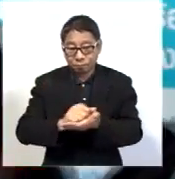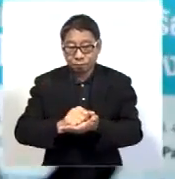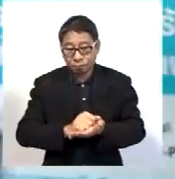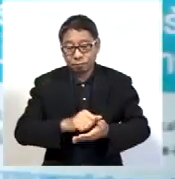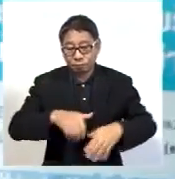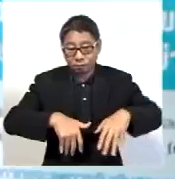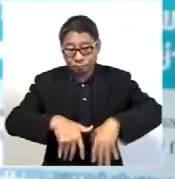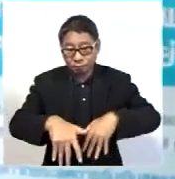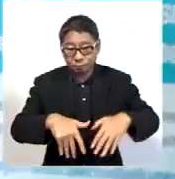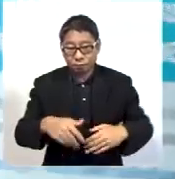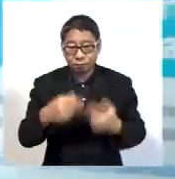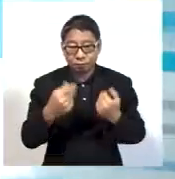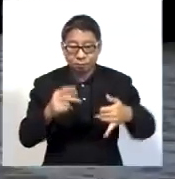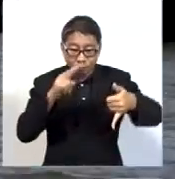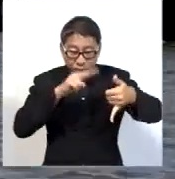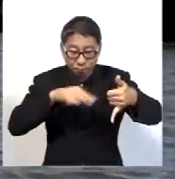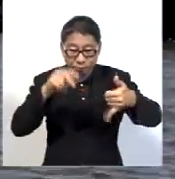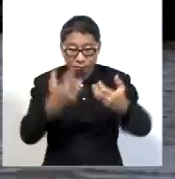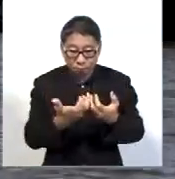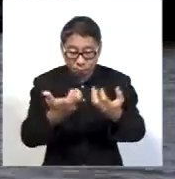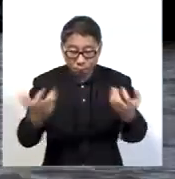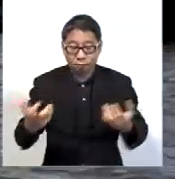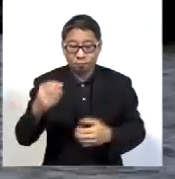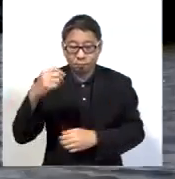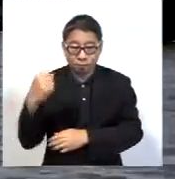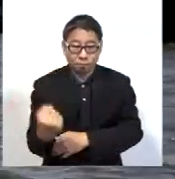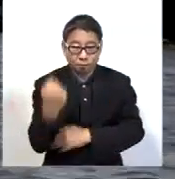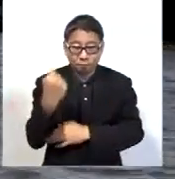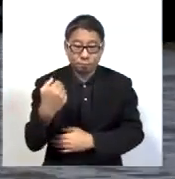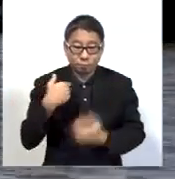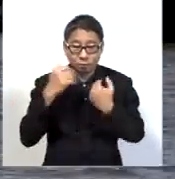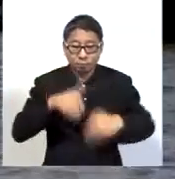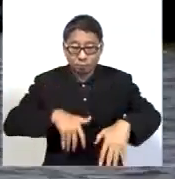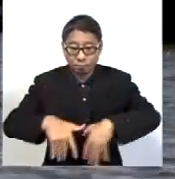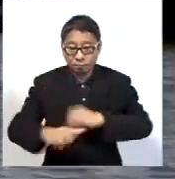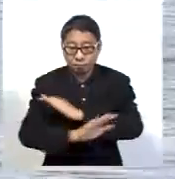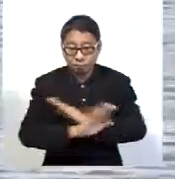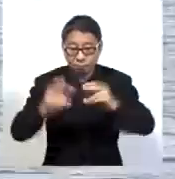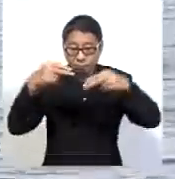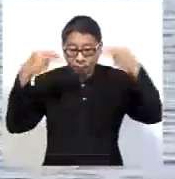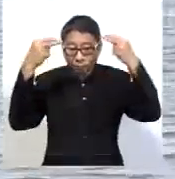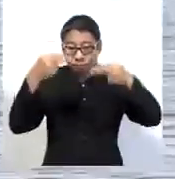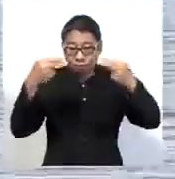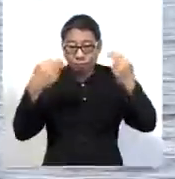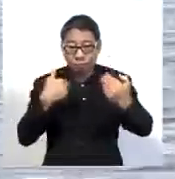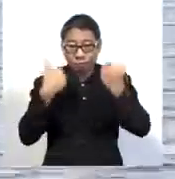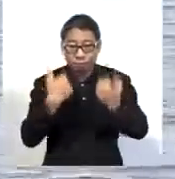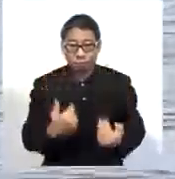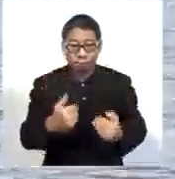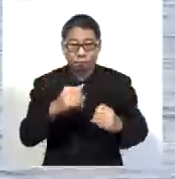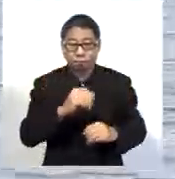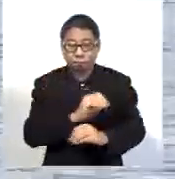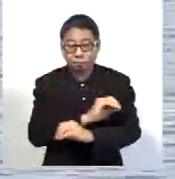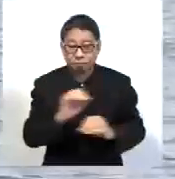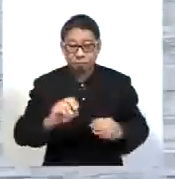อำนวยความสะดวกนะคะตรวจคัดกรองอย่างเข้มข้นเพราะฉะนั้นประชาชนไม่ต้องกังวลใจไปนะคะแม้ว่าเรา